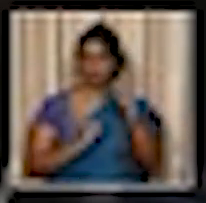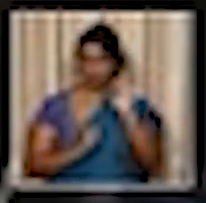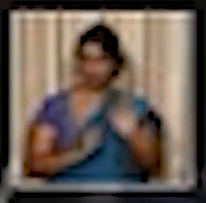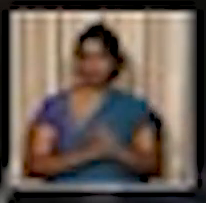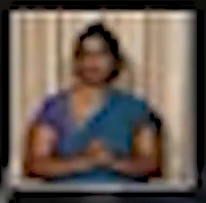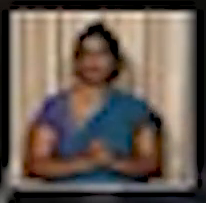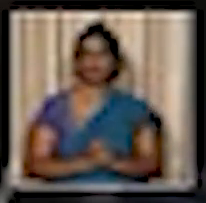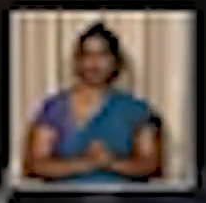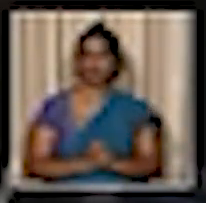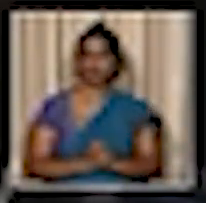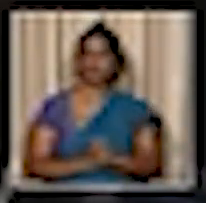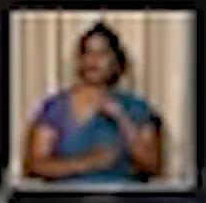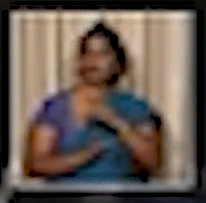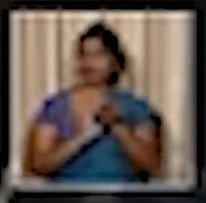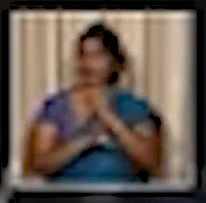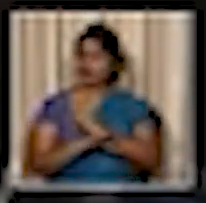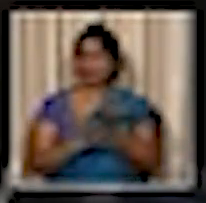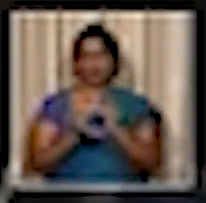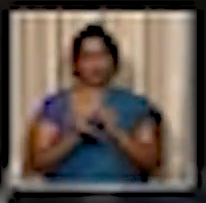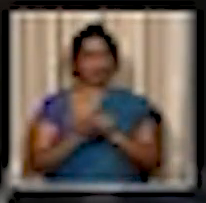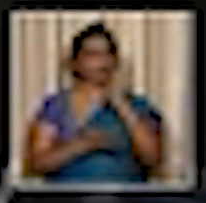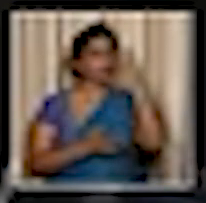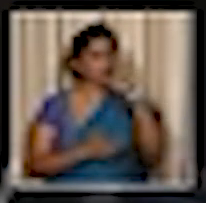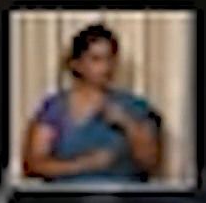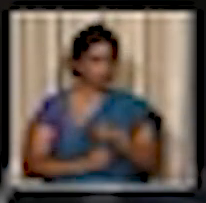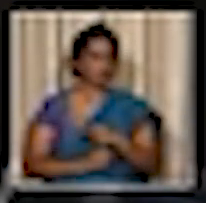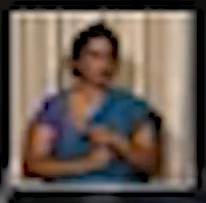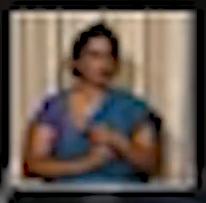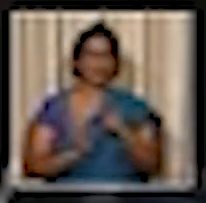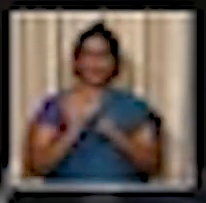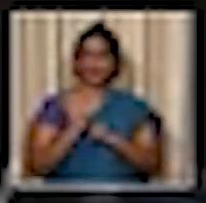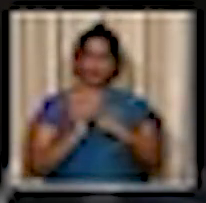සිටි. මීට පෙර අවස්ථා ගණනකදී